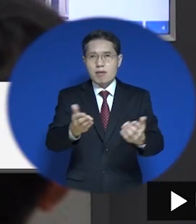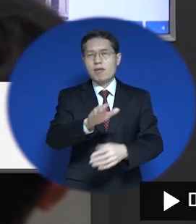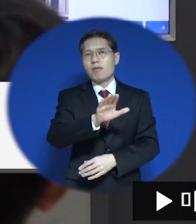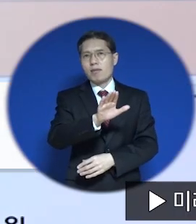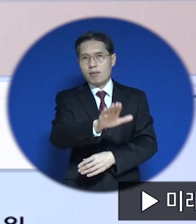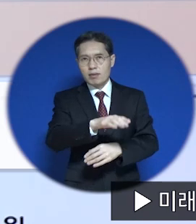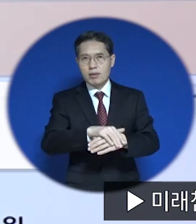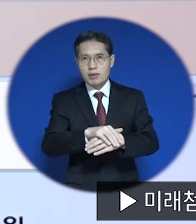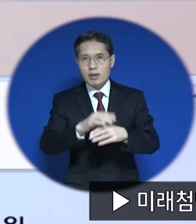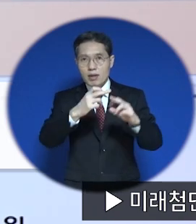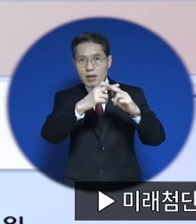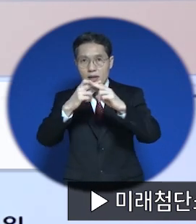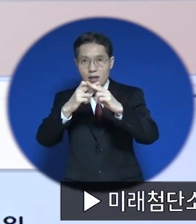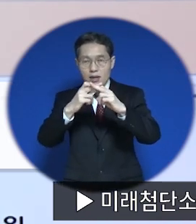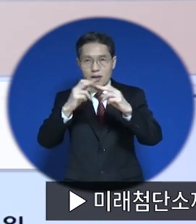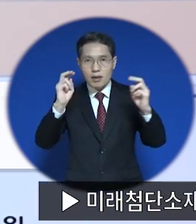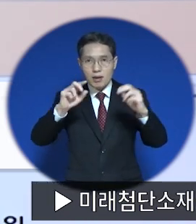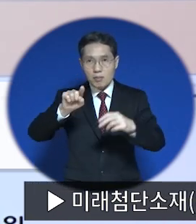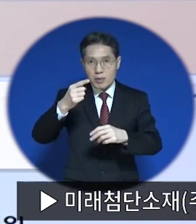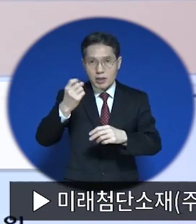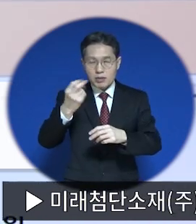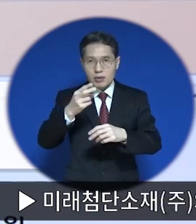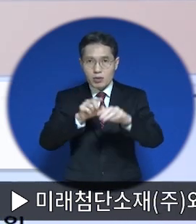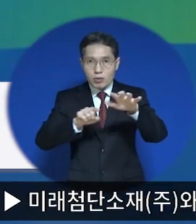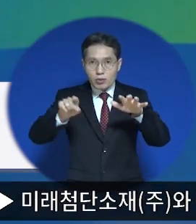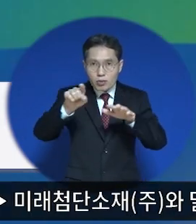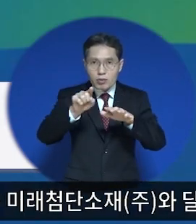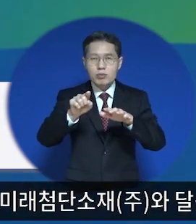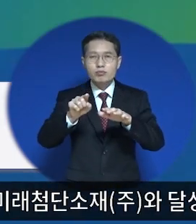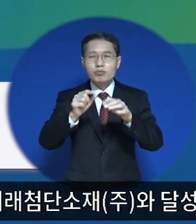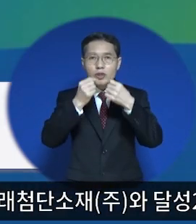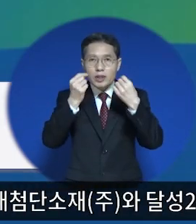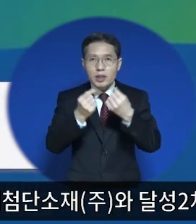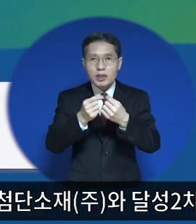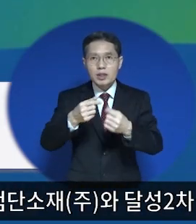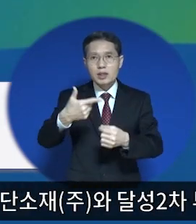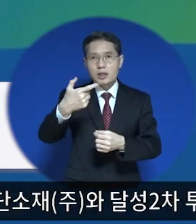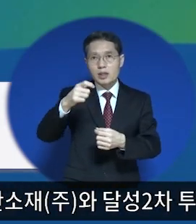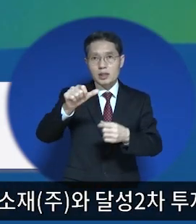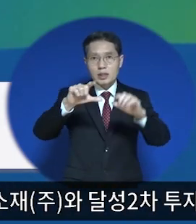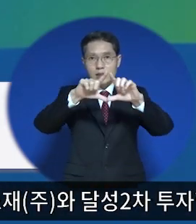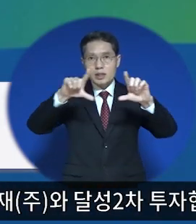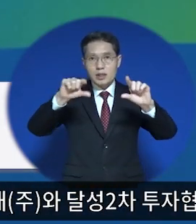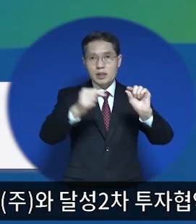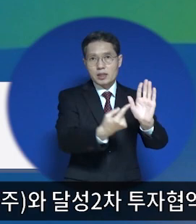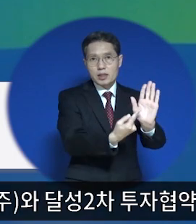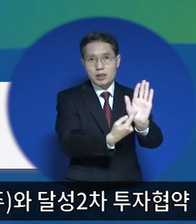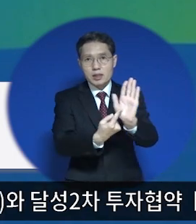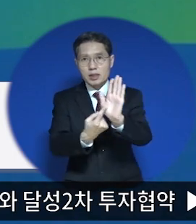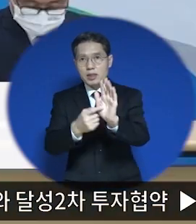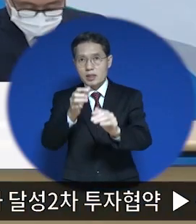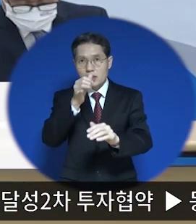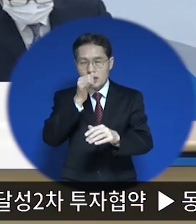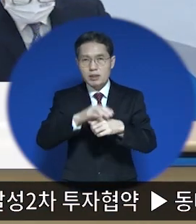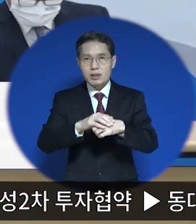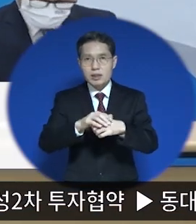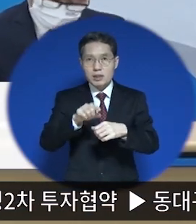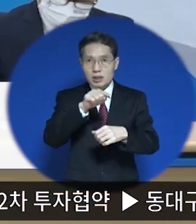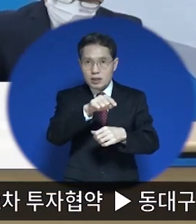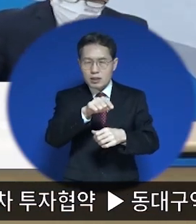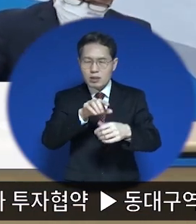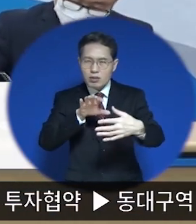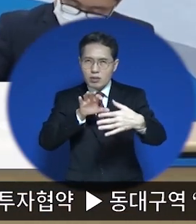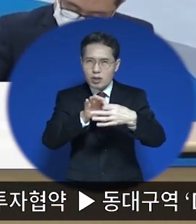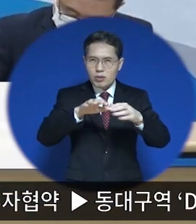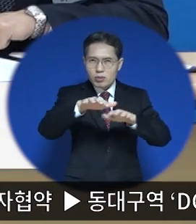두고 스타기업 100개사와 우수 소상공인 65개사의 현판도 설치했습니다. 한편 라운지